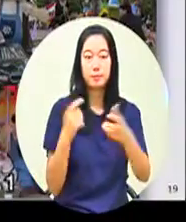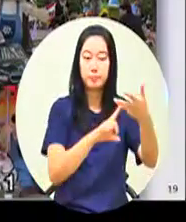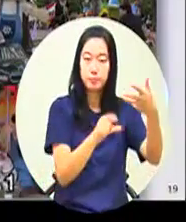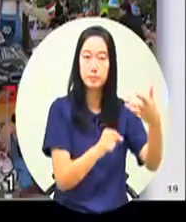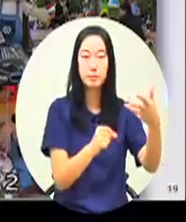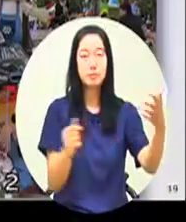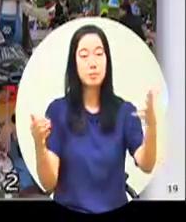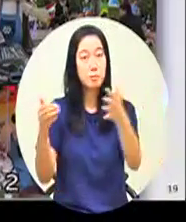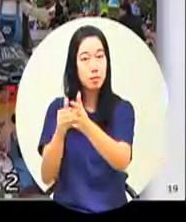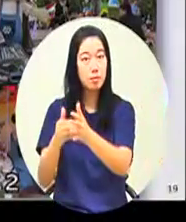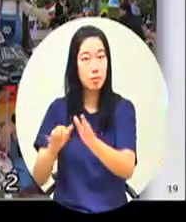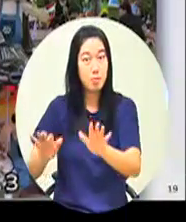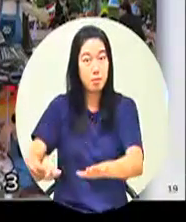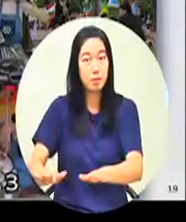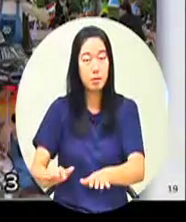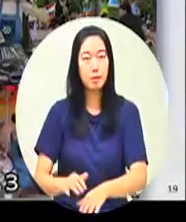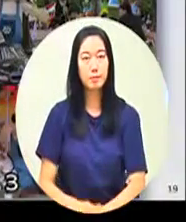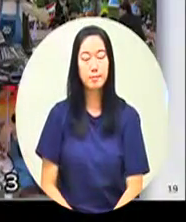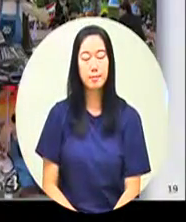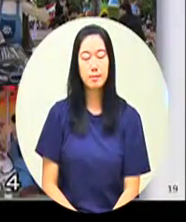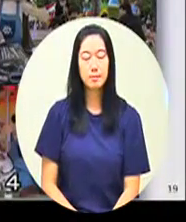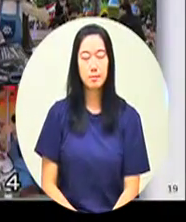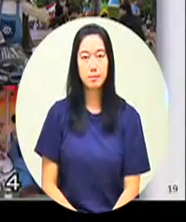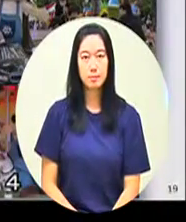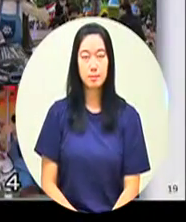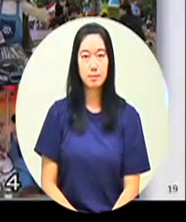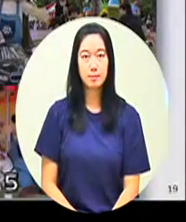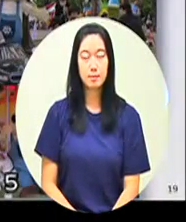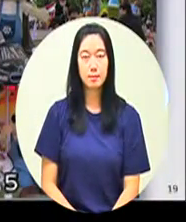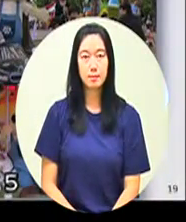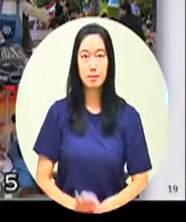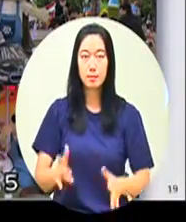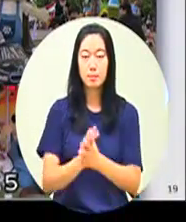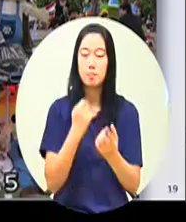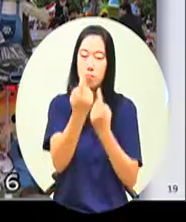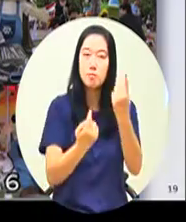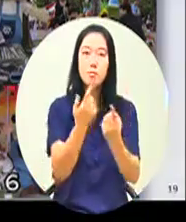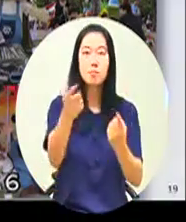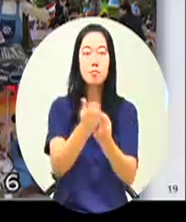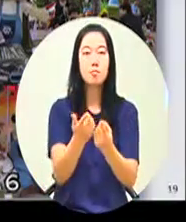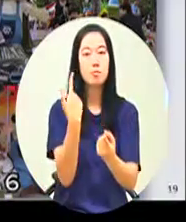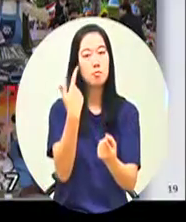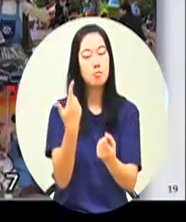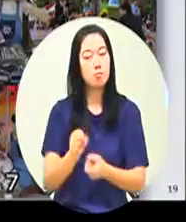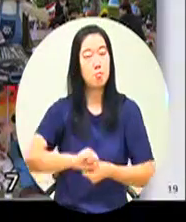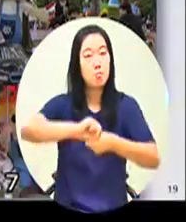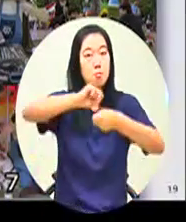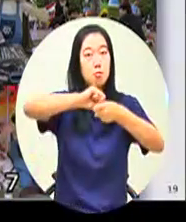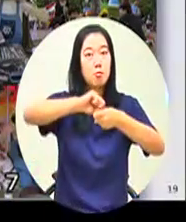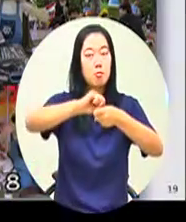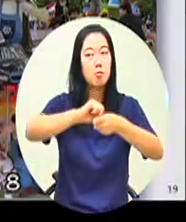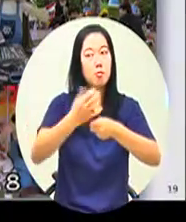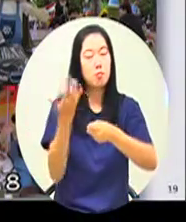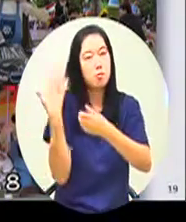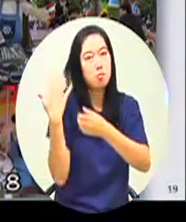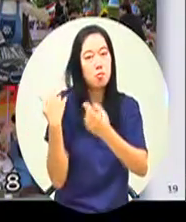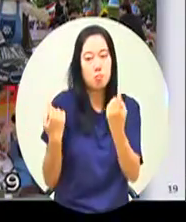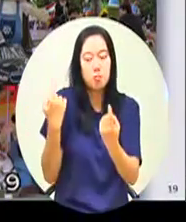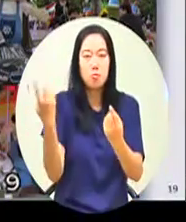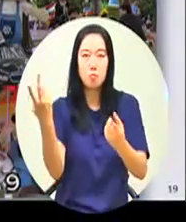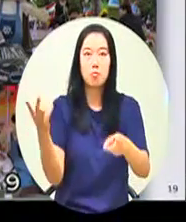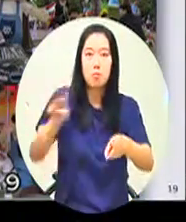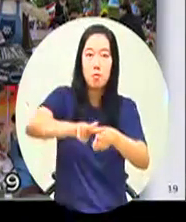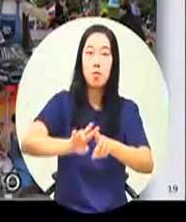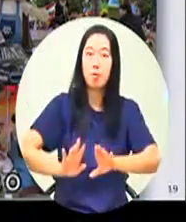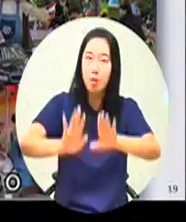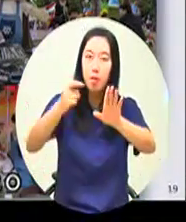在，抱歉，我们参观人士呢已经成长了重启了2倍呢，然后成功推展呢